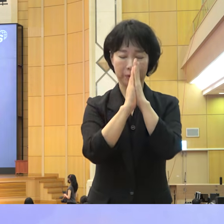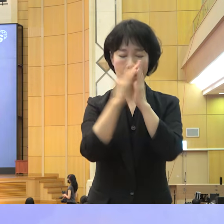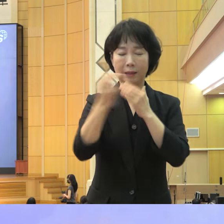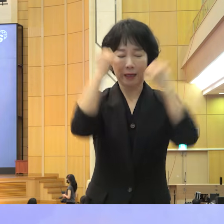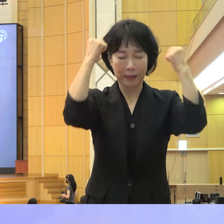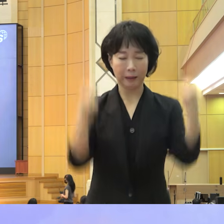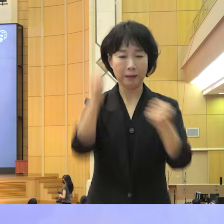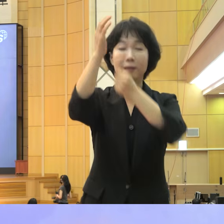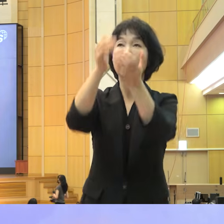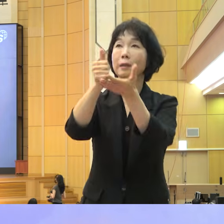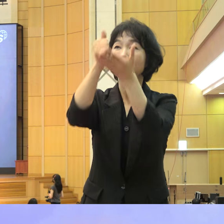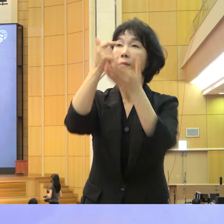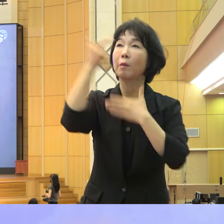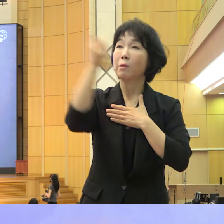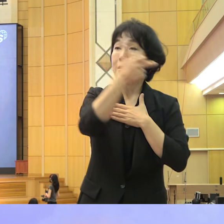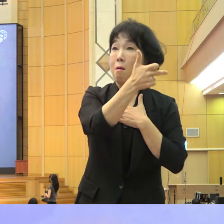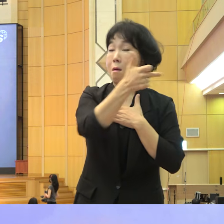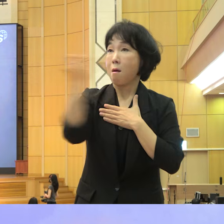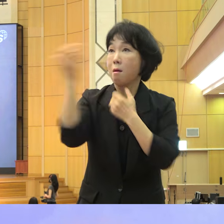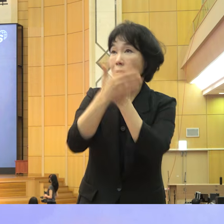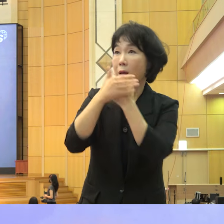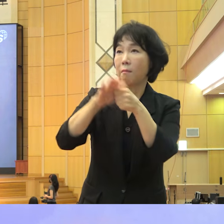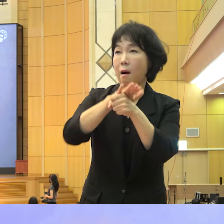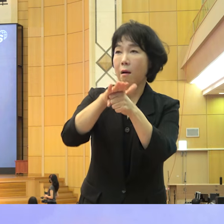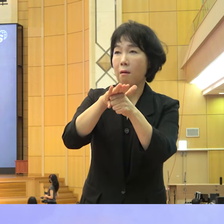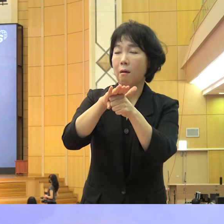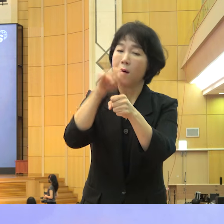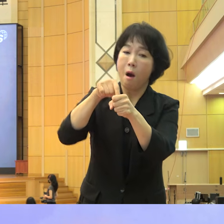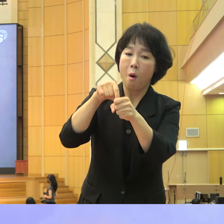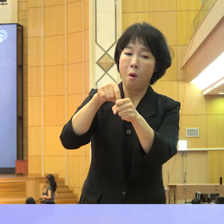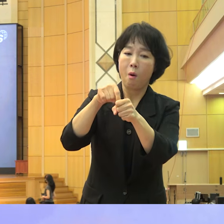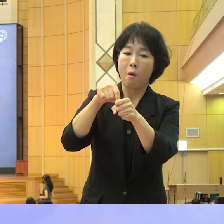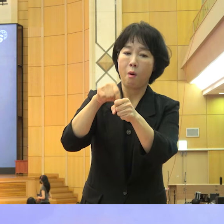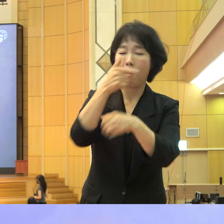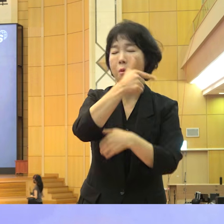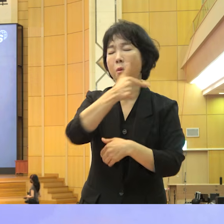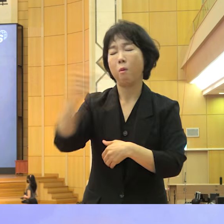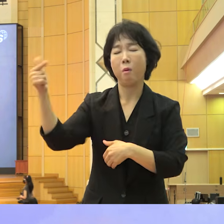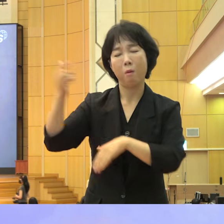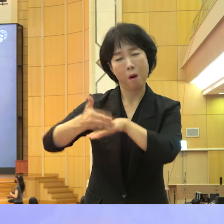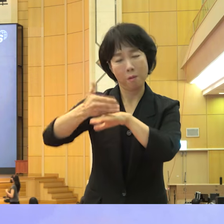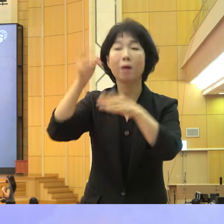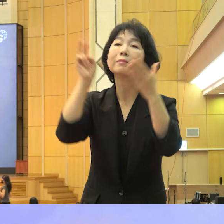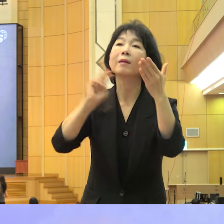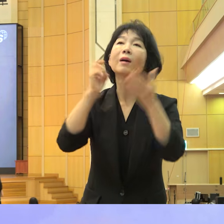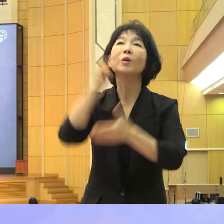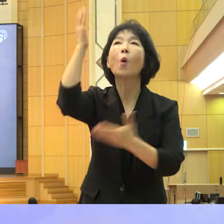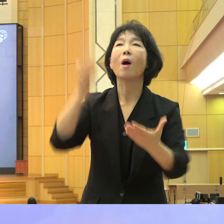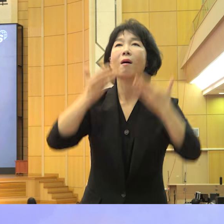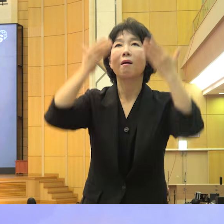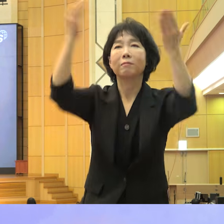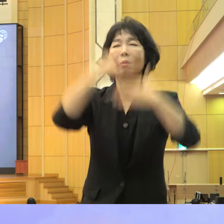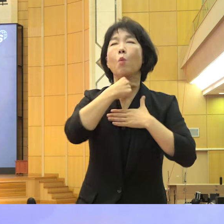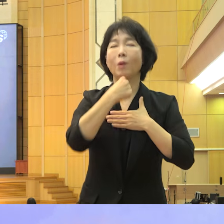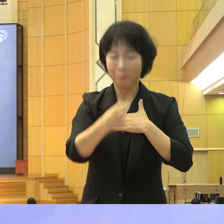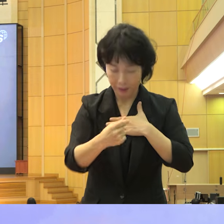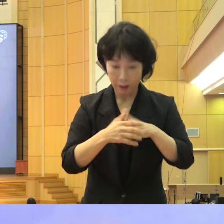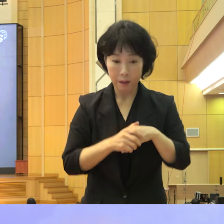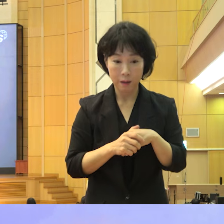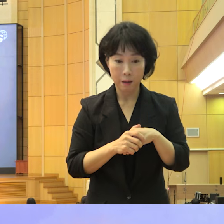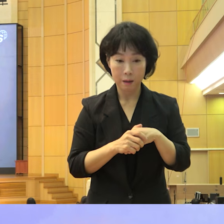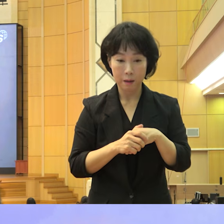아버지, 그 크신 은혜와 사랑에 무한한 감사와 찬송과 영광을 올려드리옵나이다.